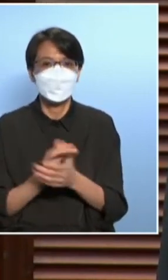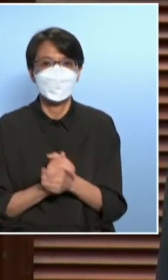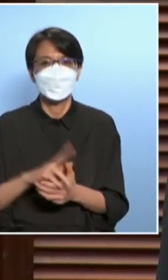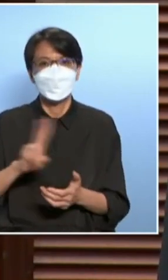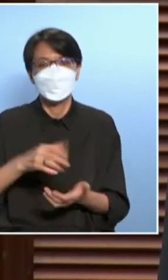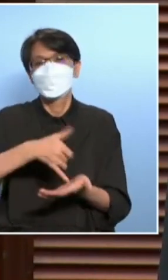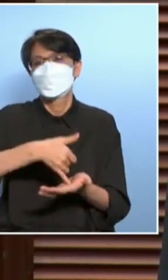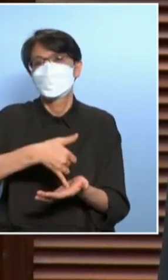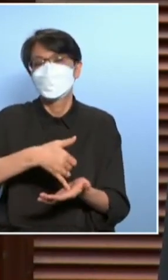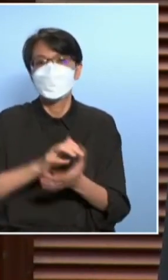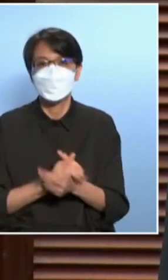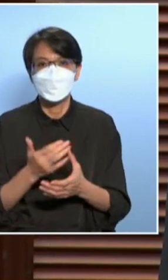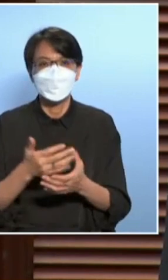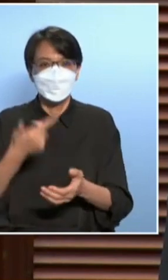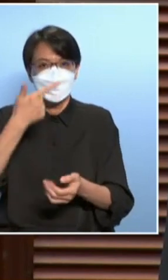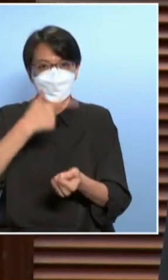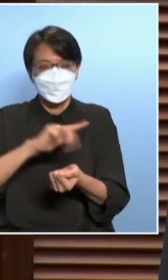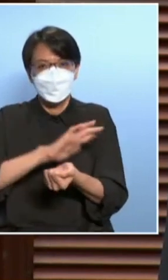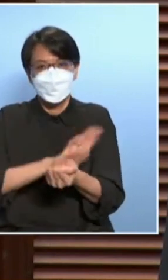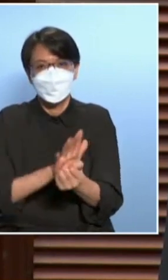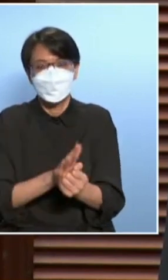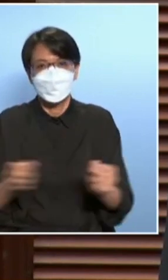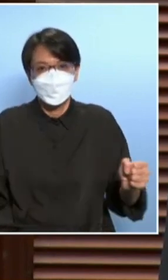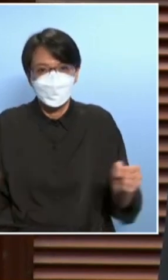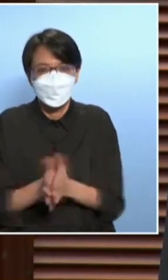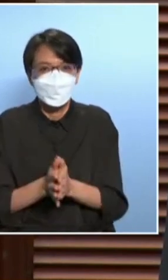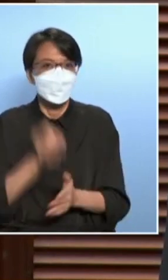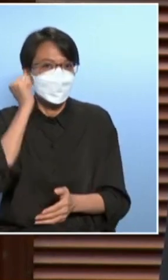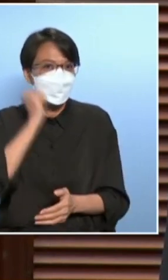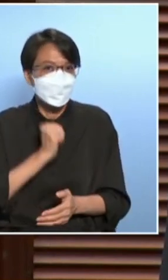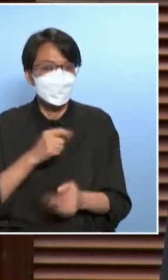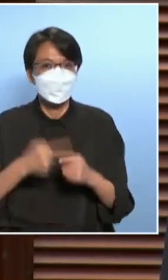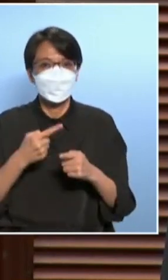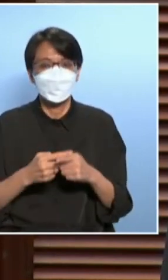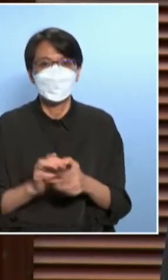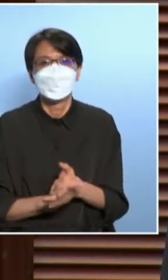弱點，就係、是、當個疫情嚟到嘅時候咧，老年咧確實係一個高